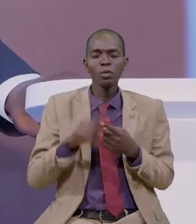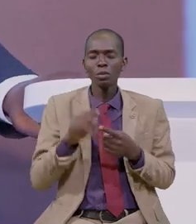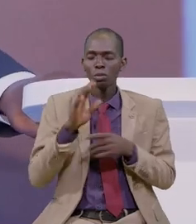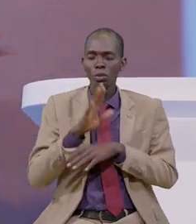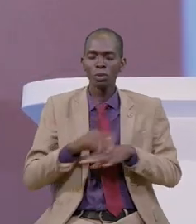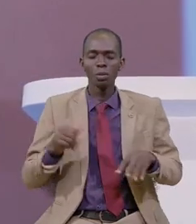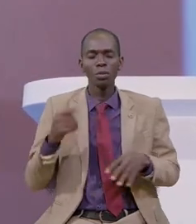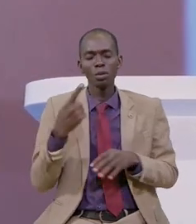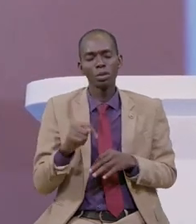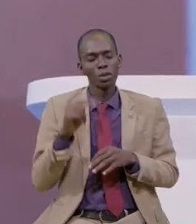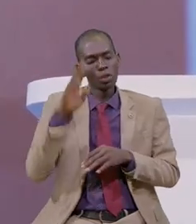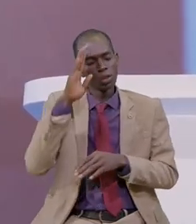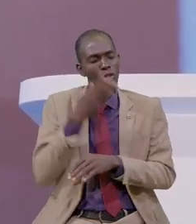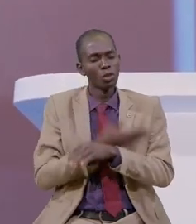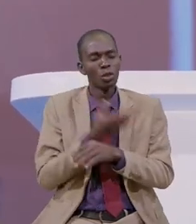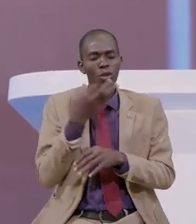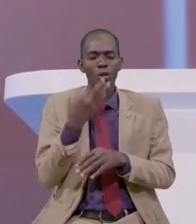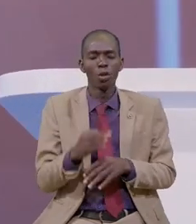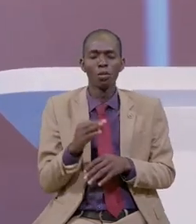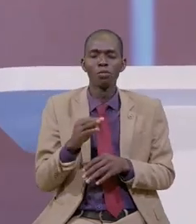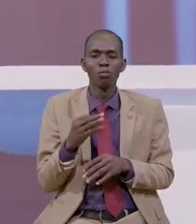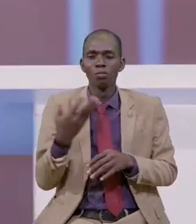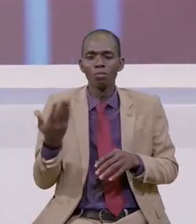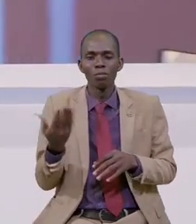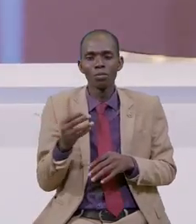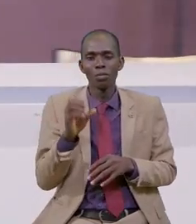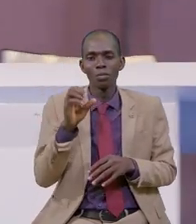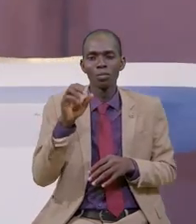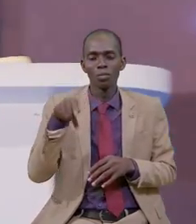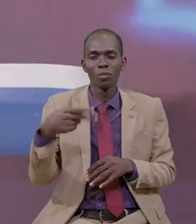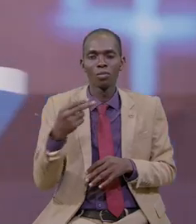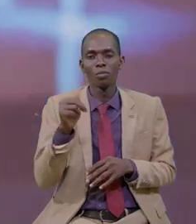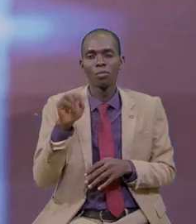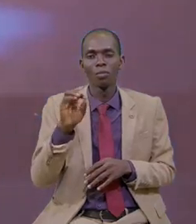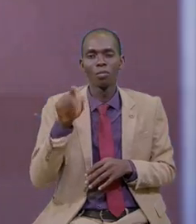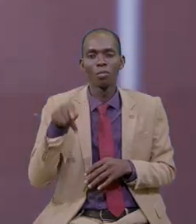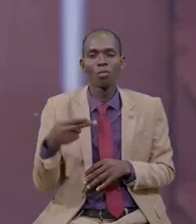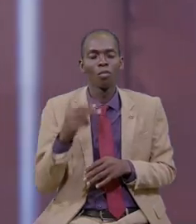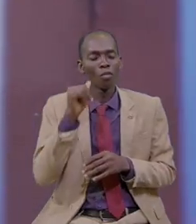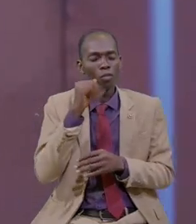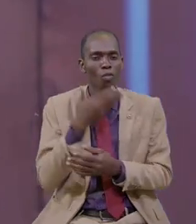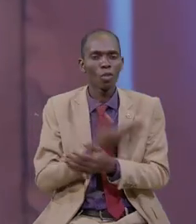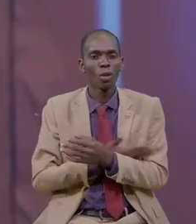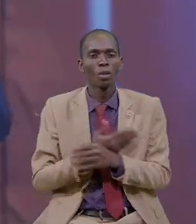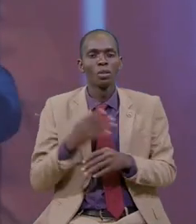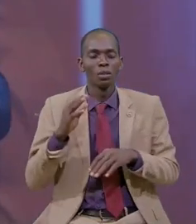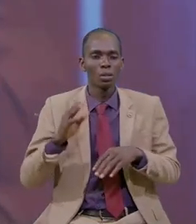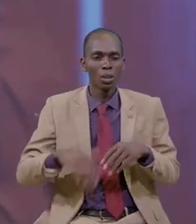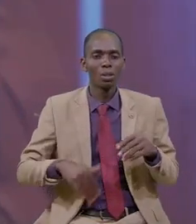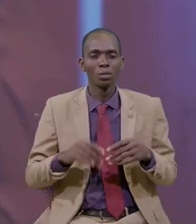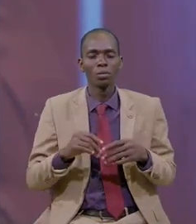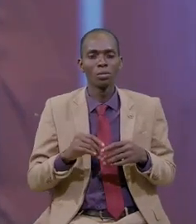Voulant souffrir avec le peuple de Dieu, plutôt que de jouir des plaisirs de